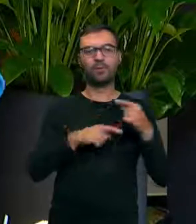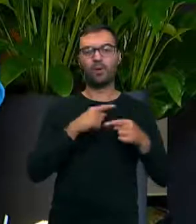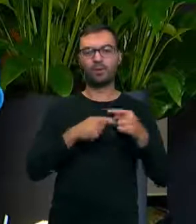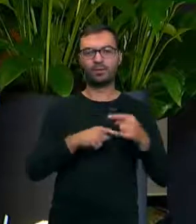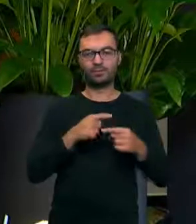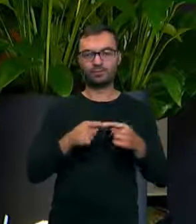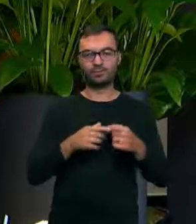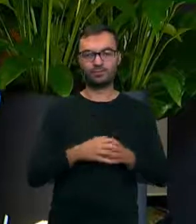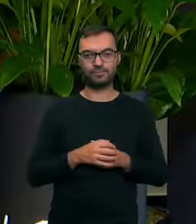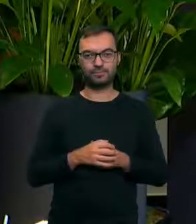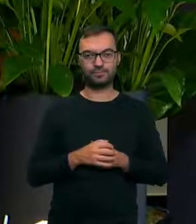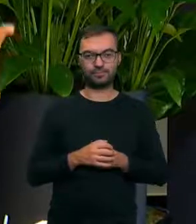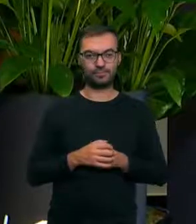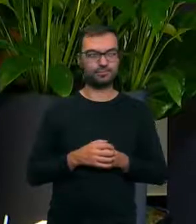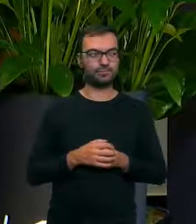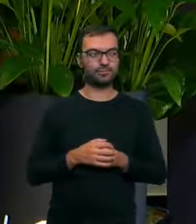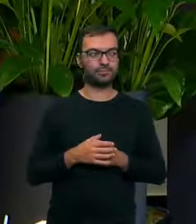procesie